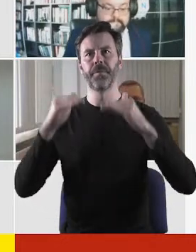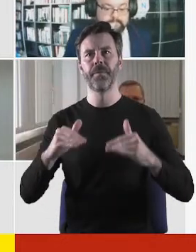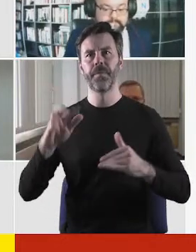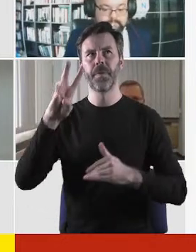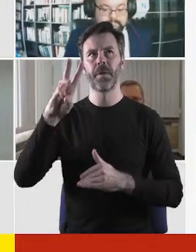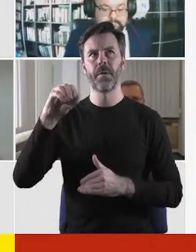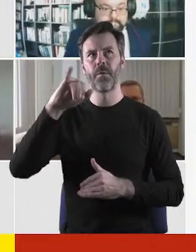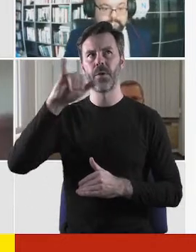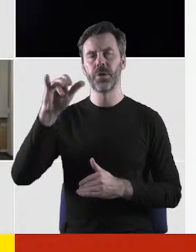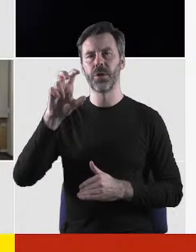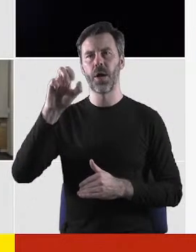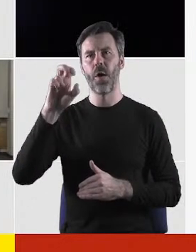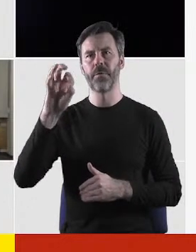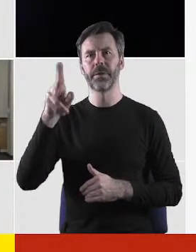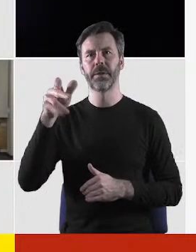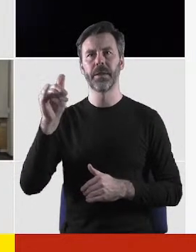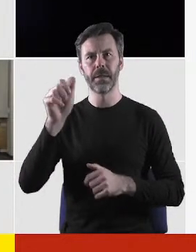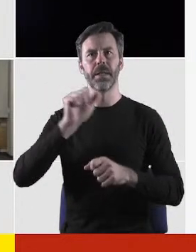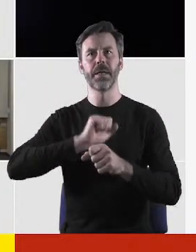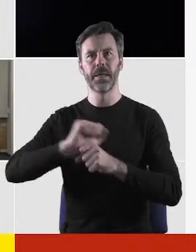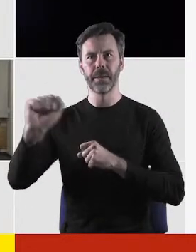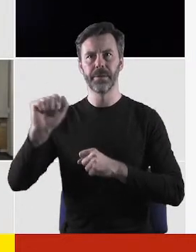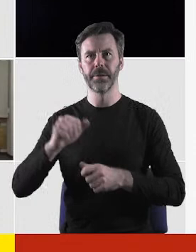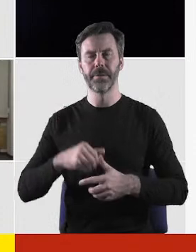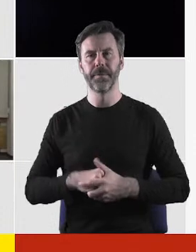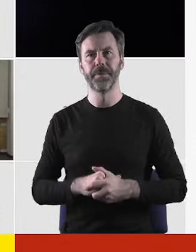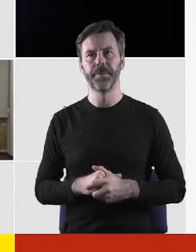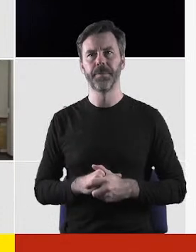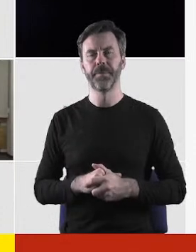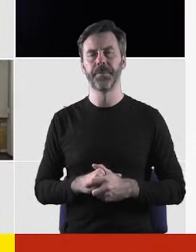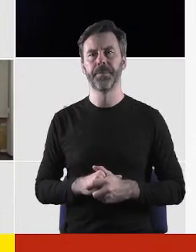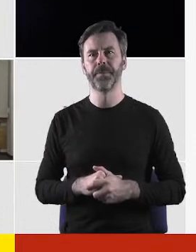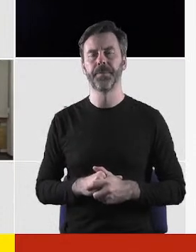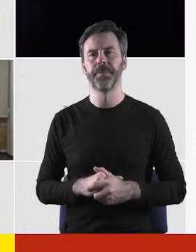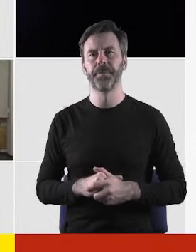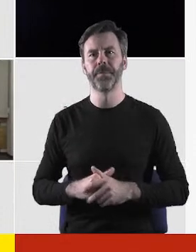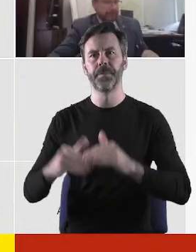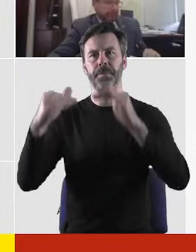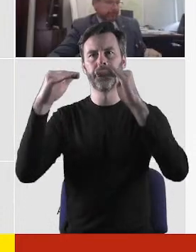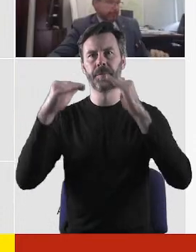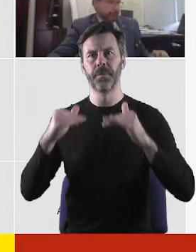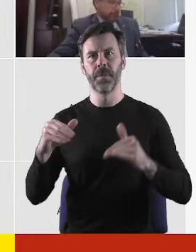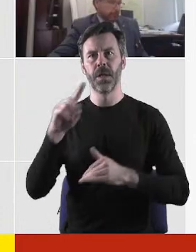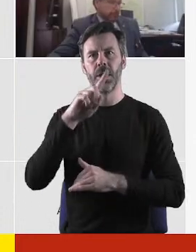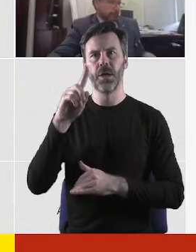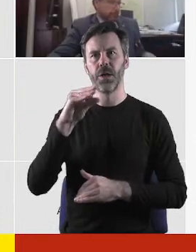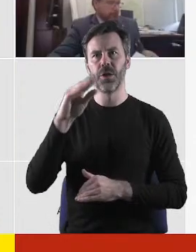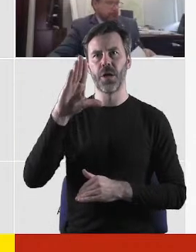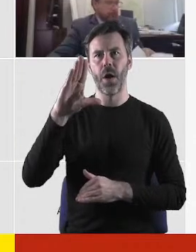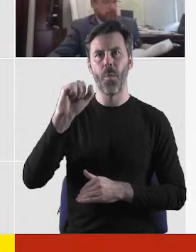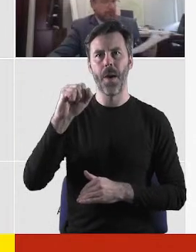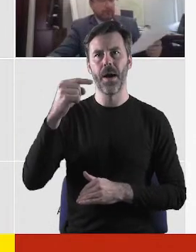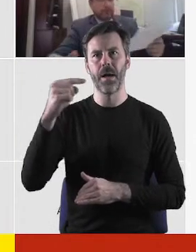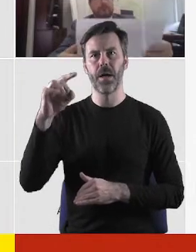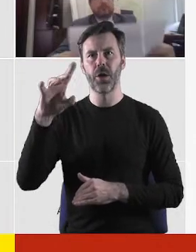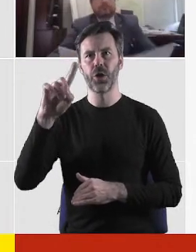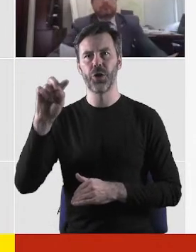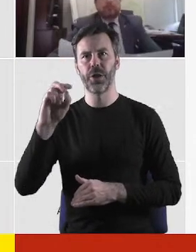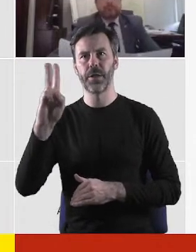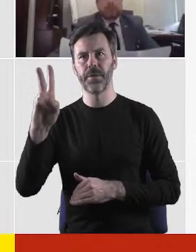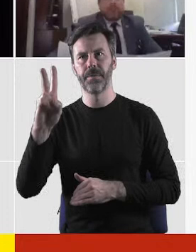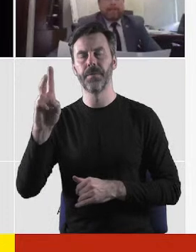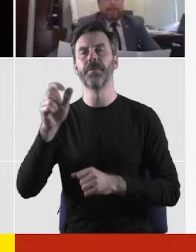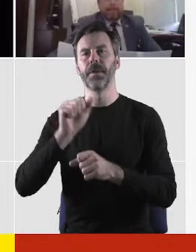Wojciechowski. Witam Państwa, jestem obecny. Pani radna Jolanta Ziembak-Zik. Dzień dobry,